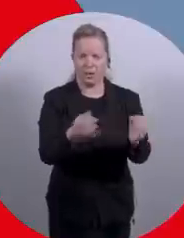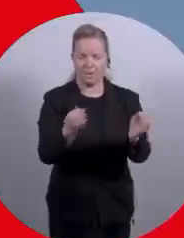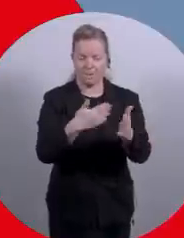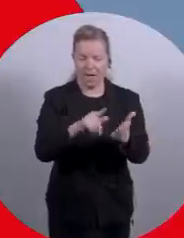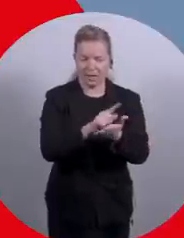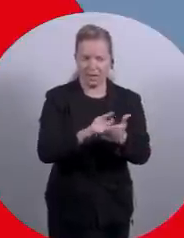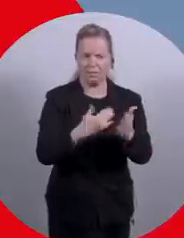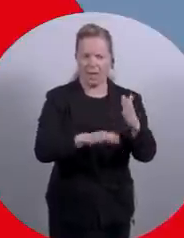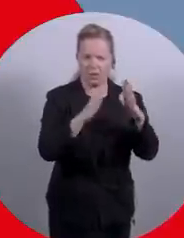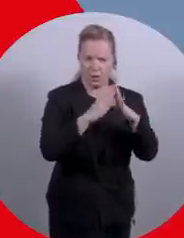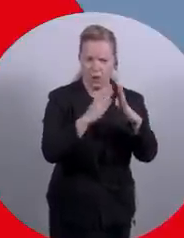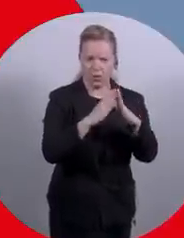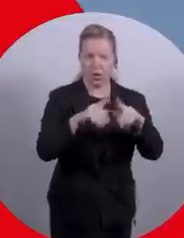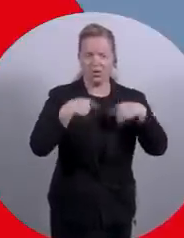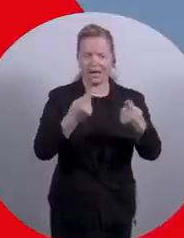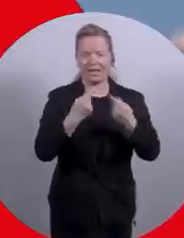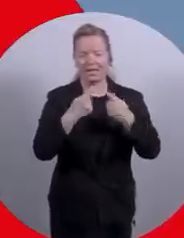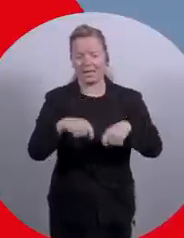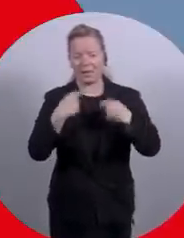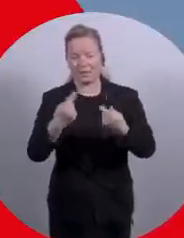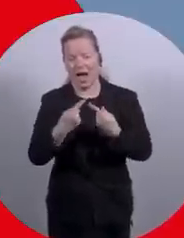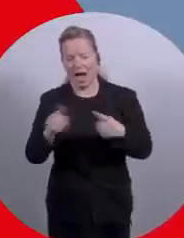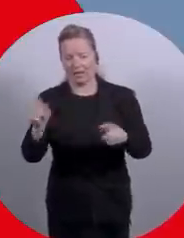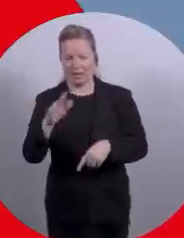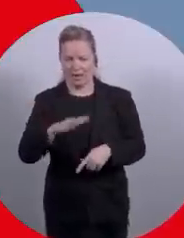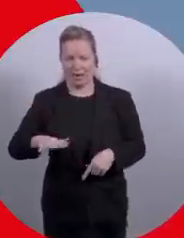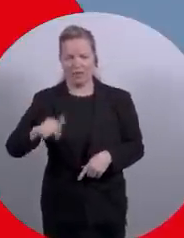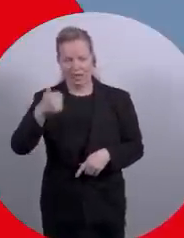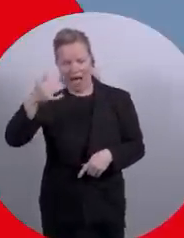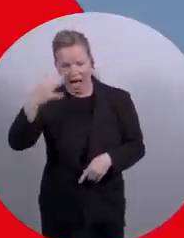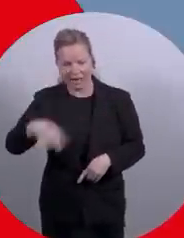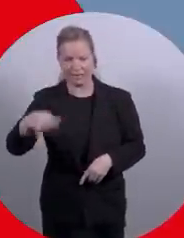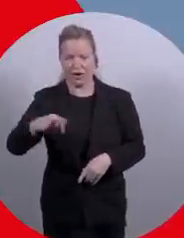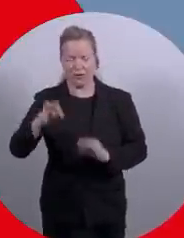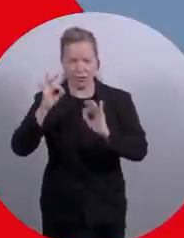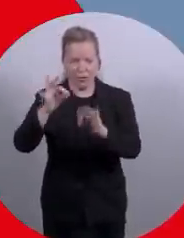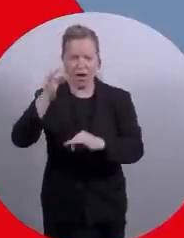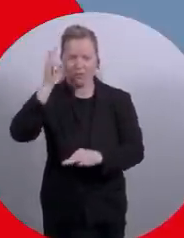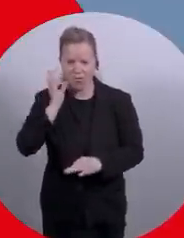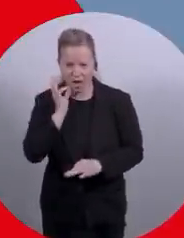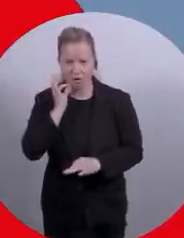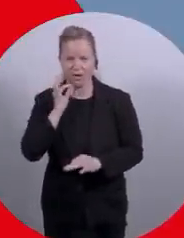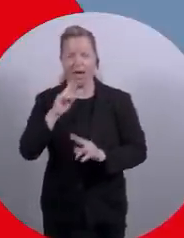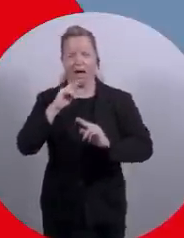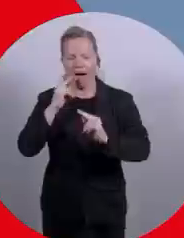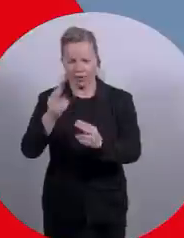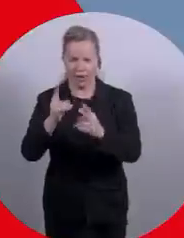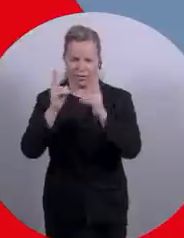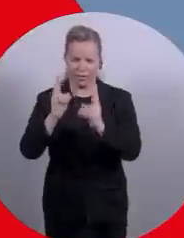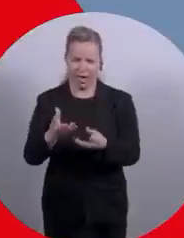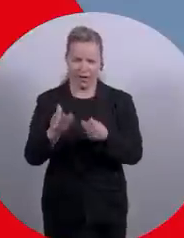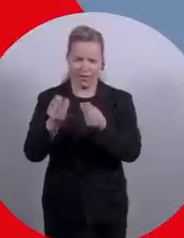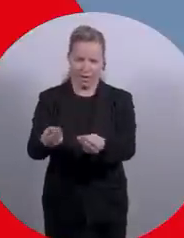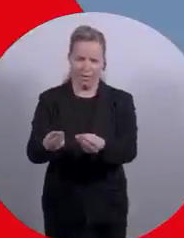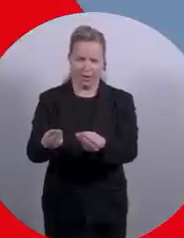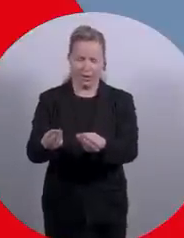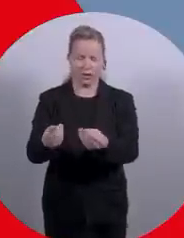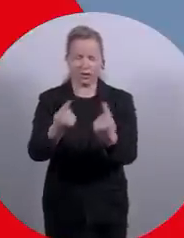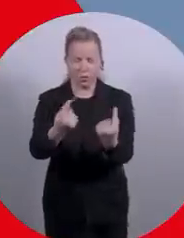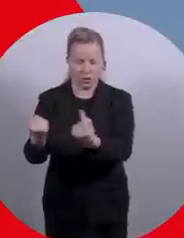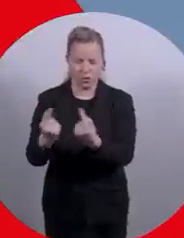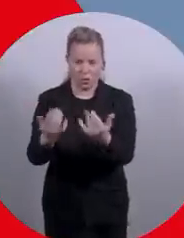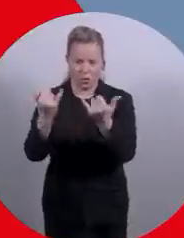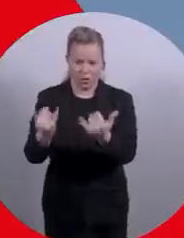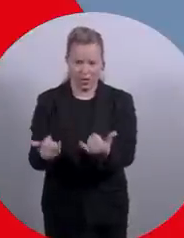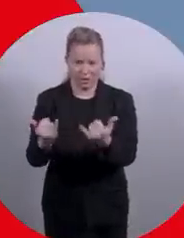es vier anderen und die anderen sind wir und wir sind die einzigen in diesem Land die für die Frauen Antworten geben können auf die Situation in der Sie sich befinden